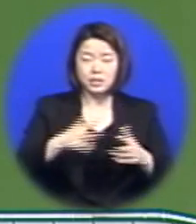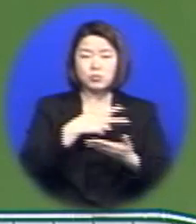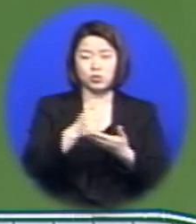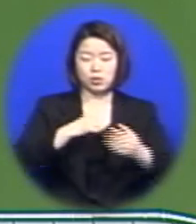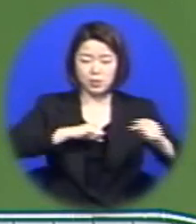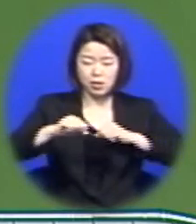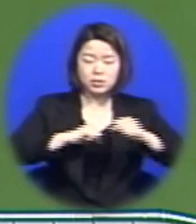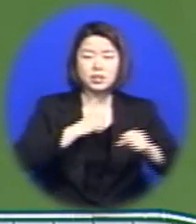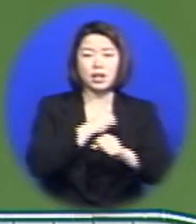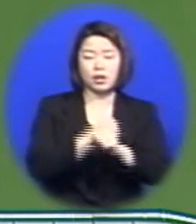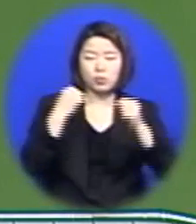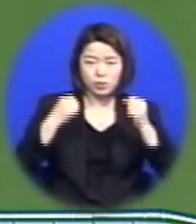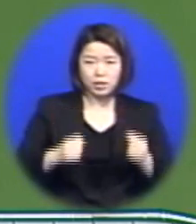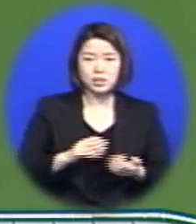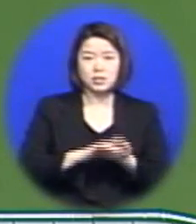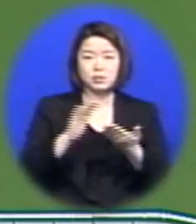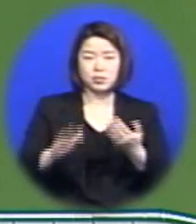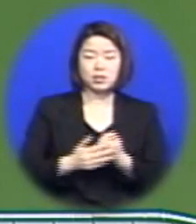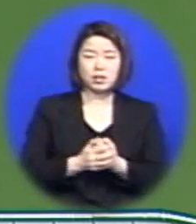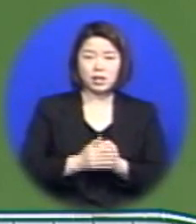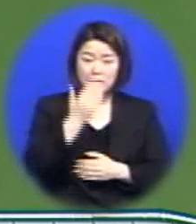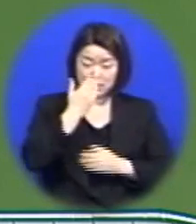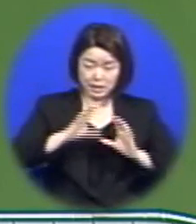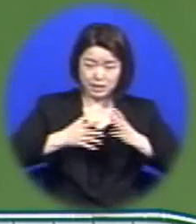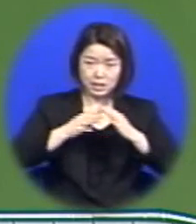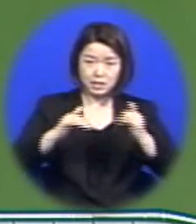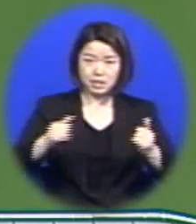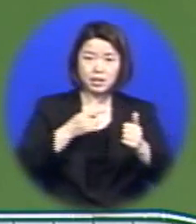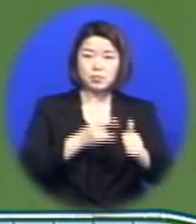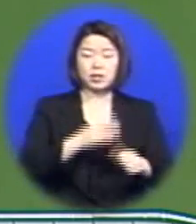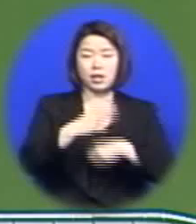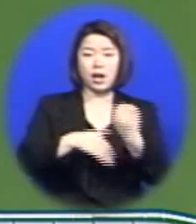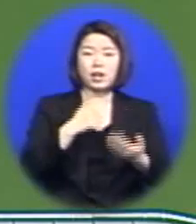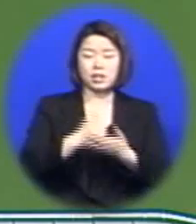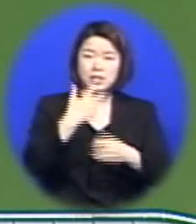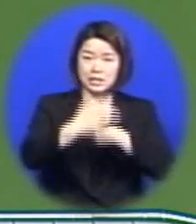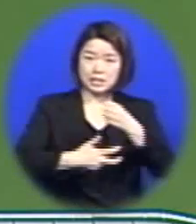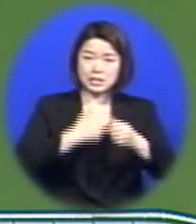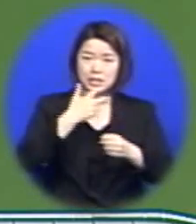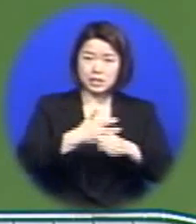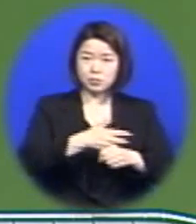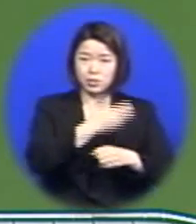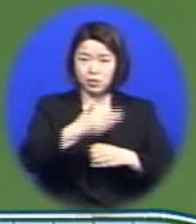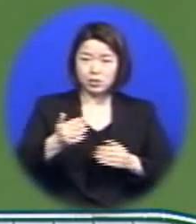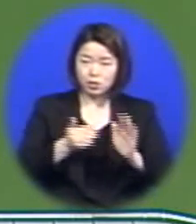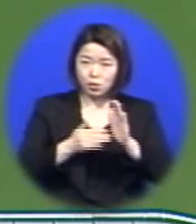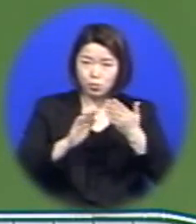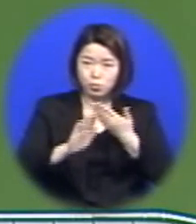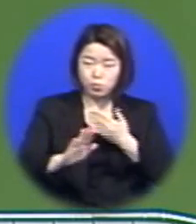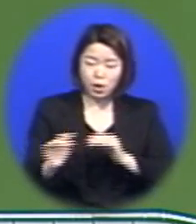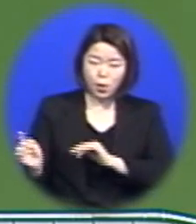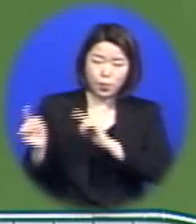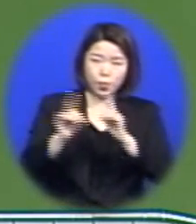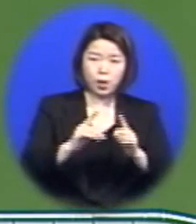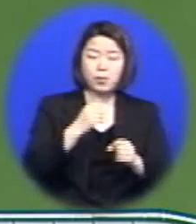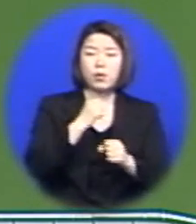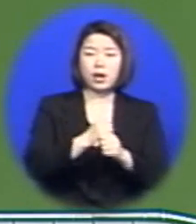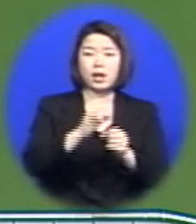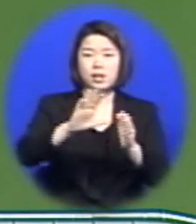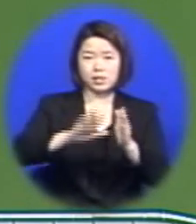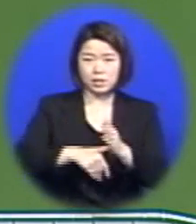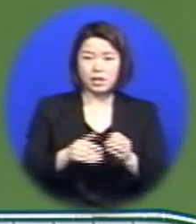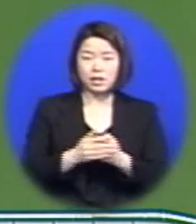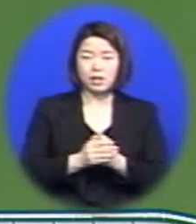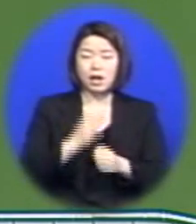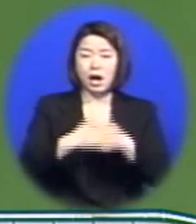계신 겁니다 이스라엘 백성들에게 하나님께서 70년이 지나서 그들을 회복시키려고 하실 때